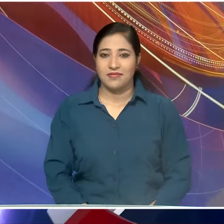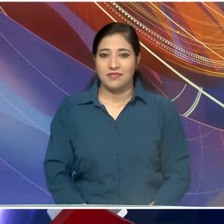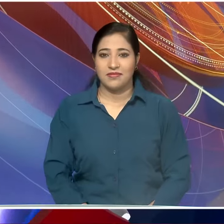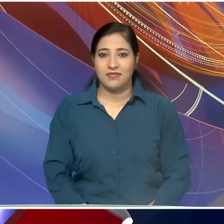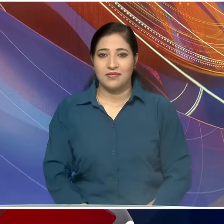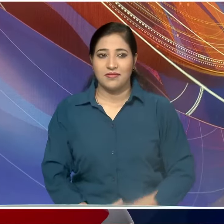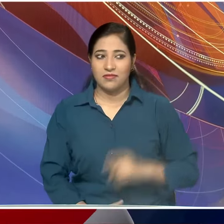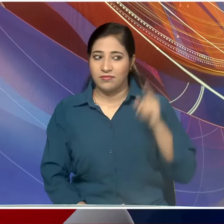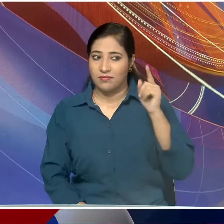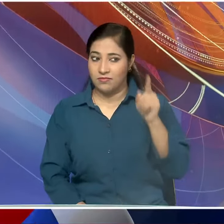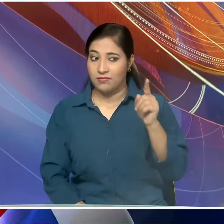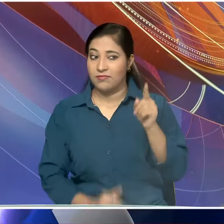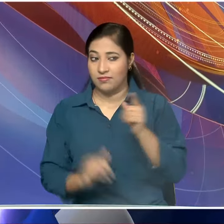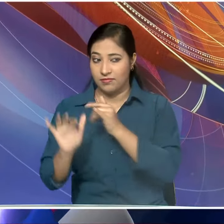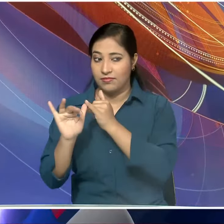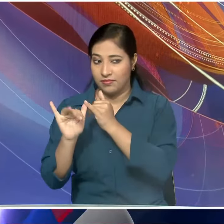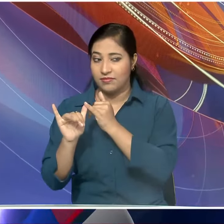तेरा